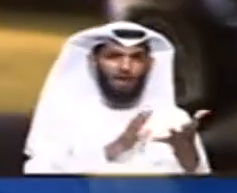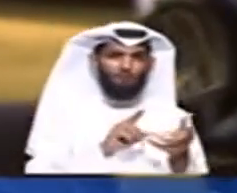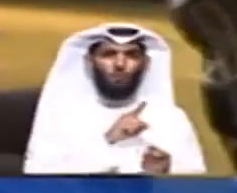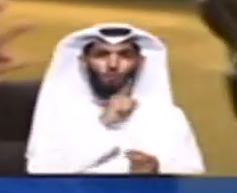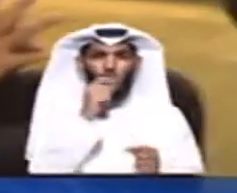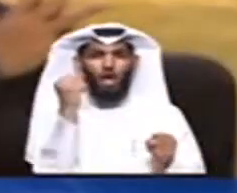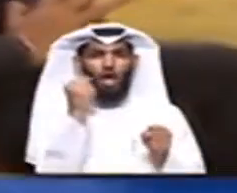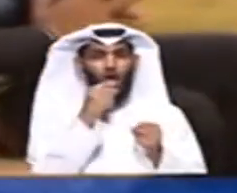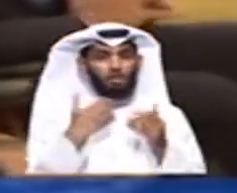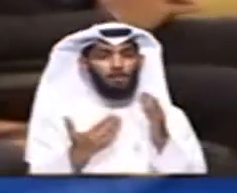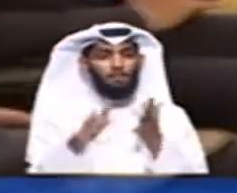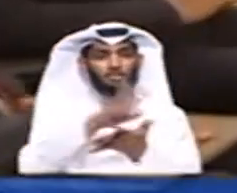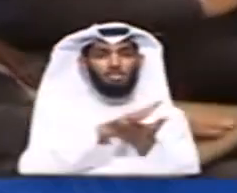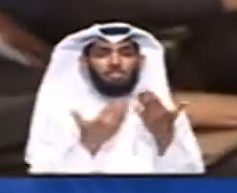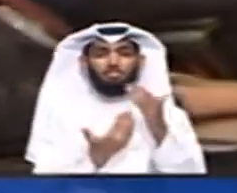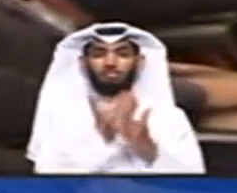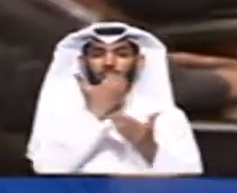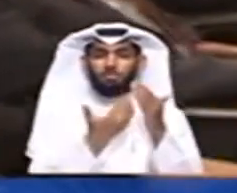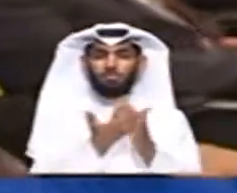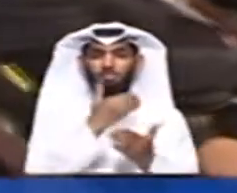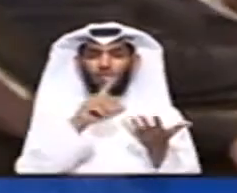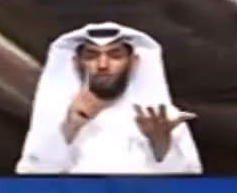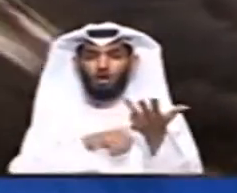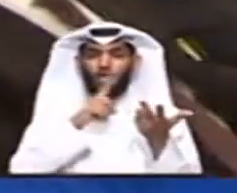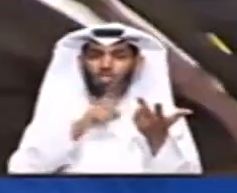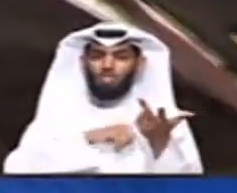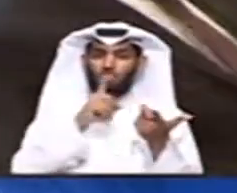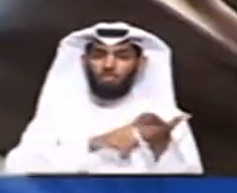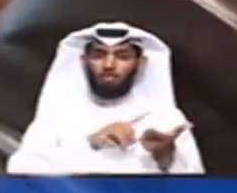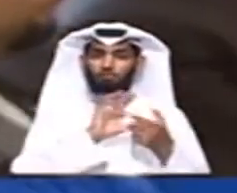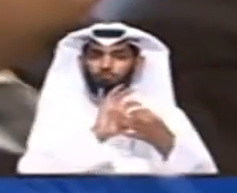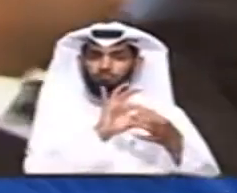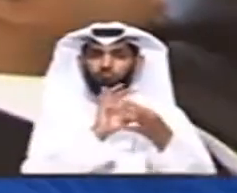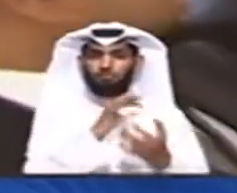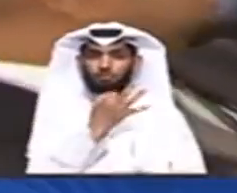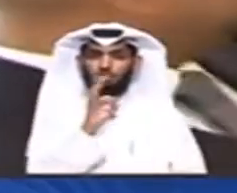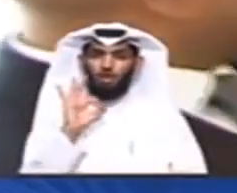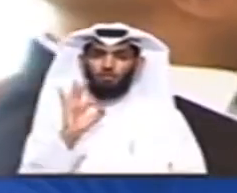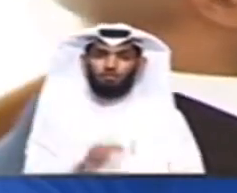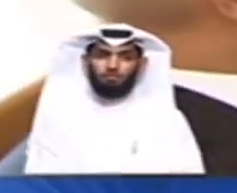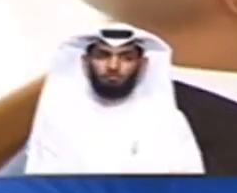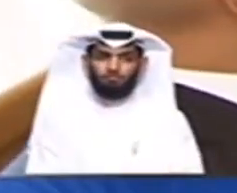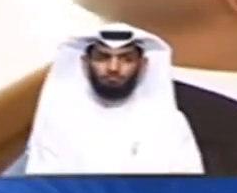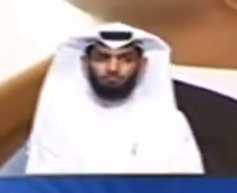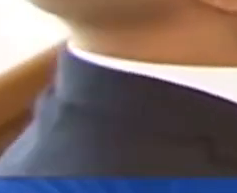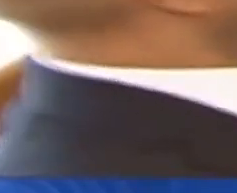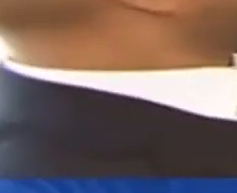الصعيدين الإقليمي والدولي والتطورات التي تشهدها المنطقة.